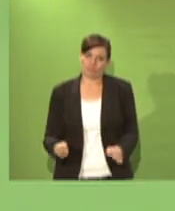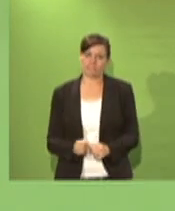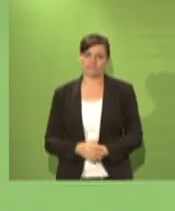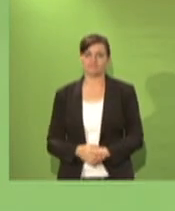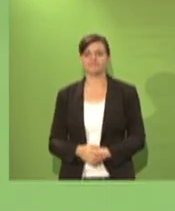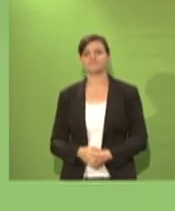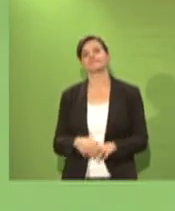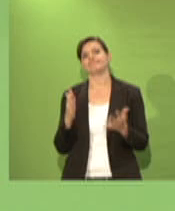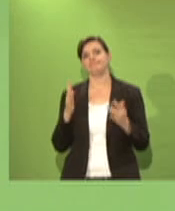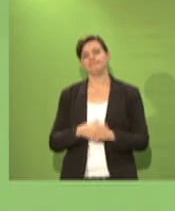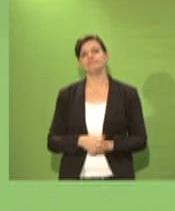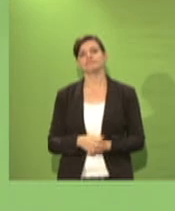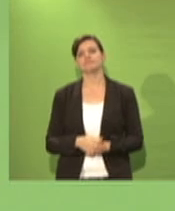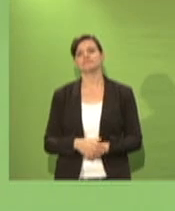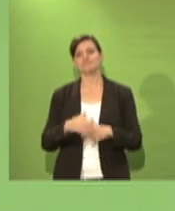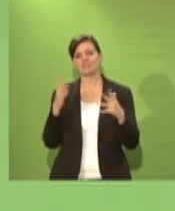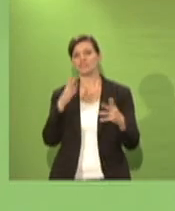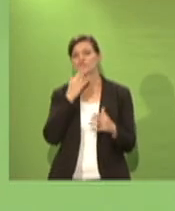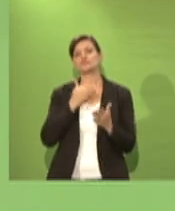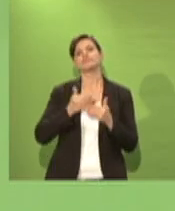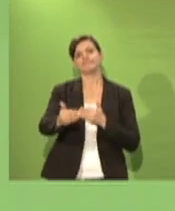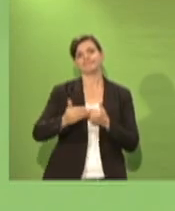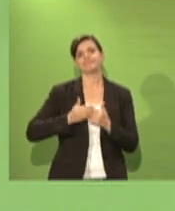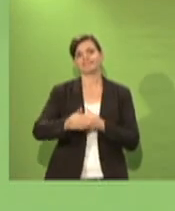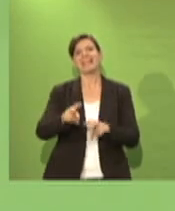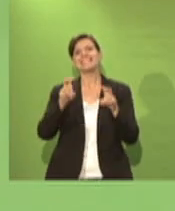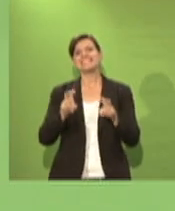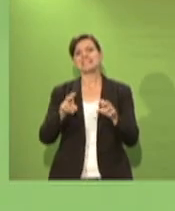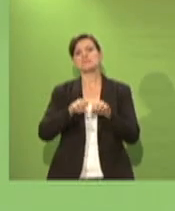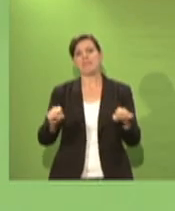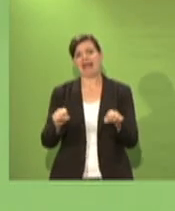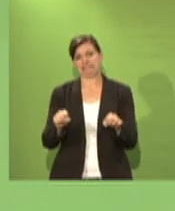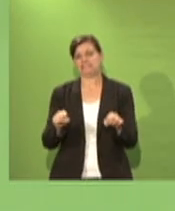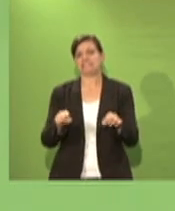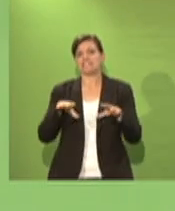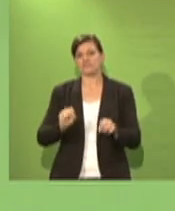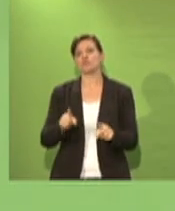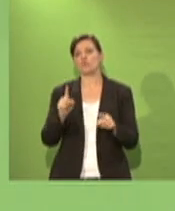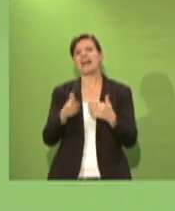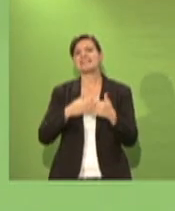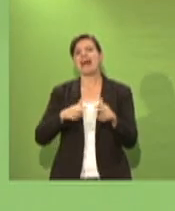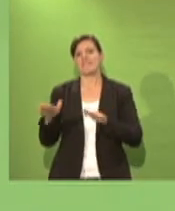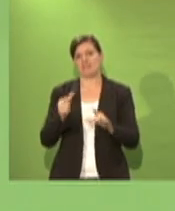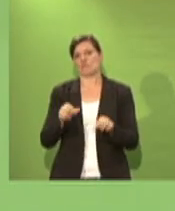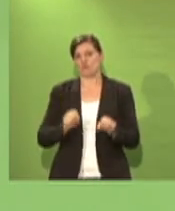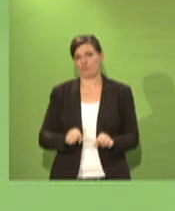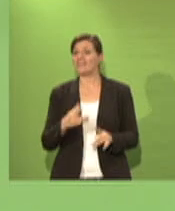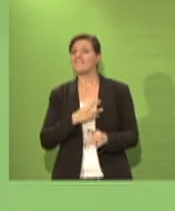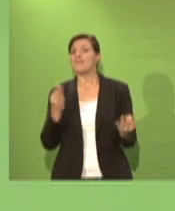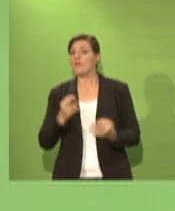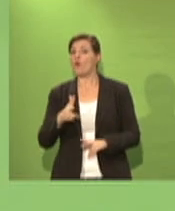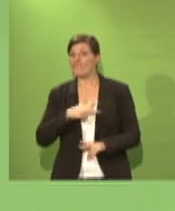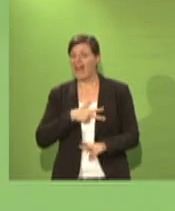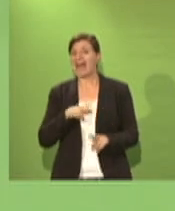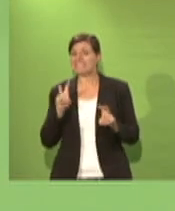Wir wollen mittelfristig aber auch die Einführung von Sitzplatzreservierungen im Nahverkehr prüfen, um so eben den Menschen, die einen Sitzplatz brauchen,